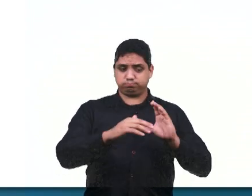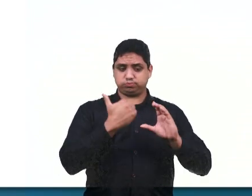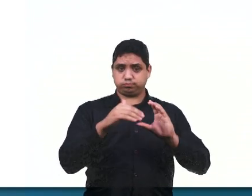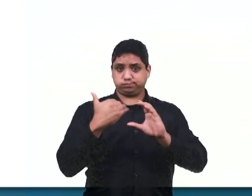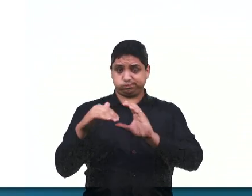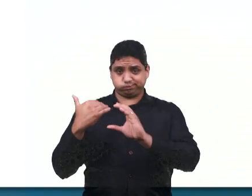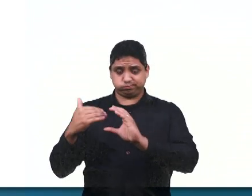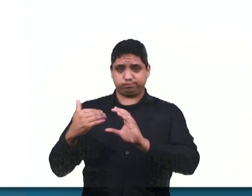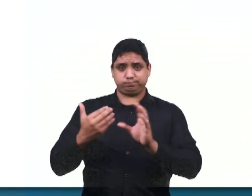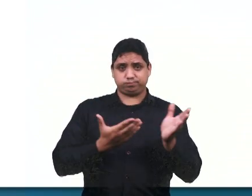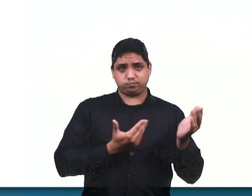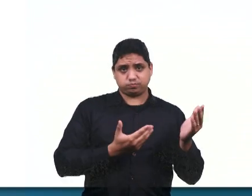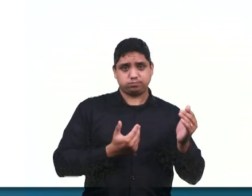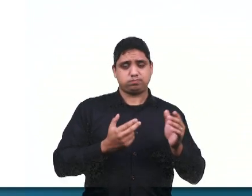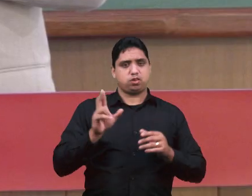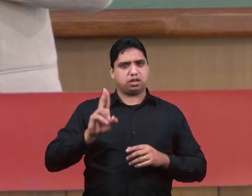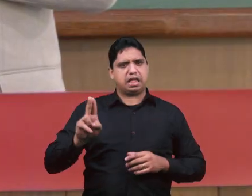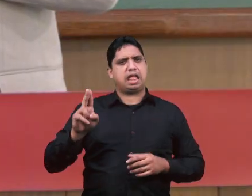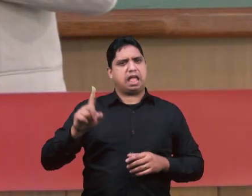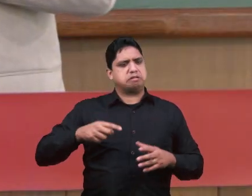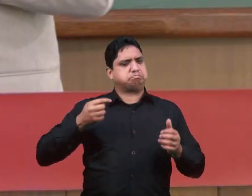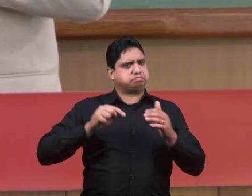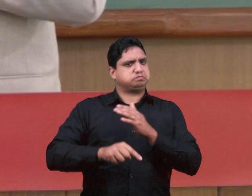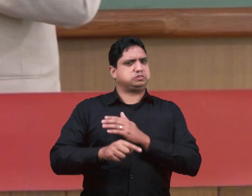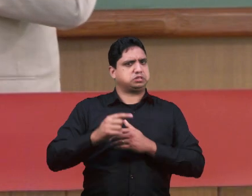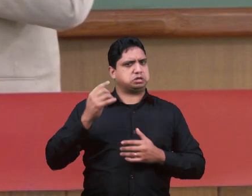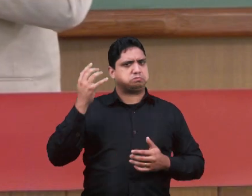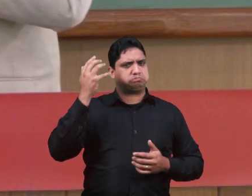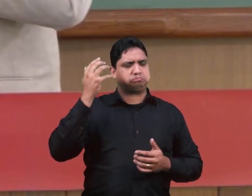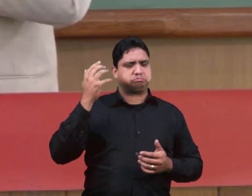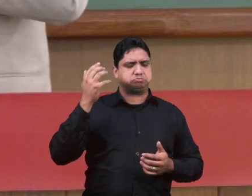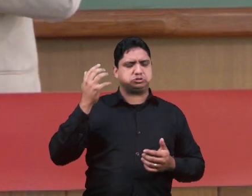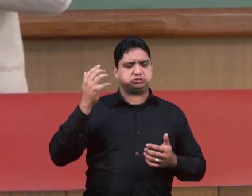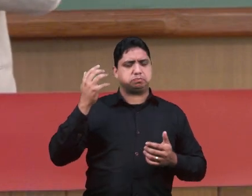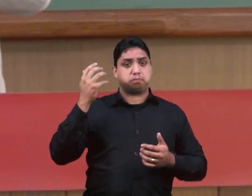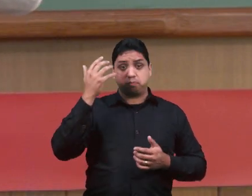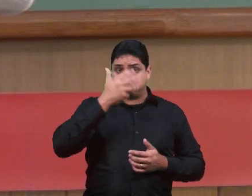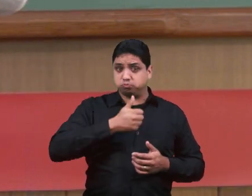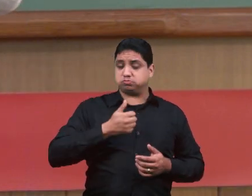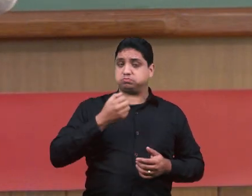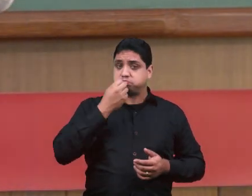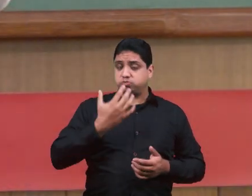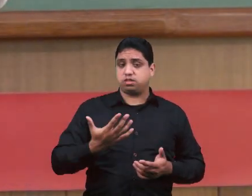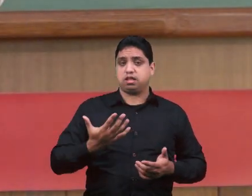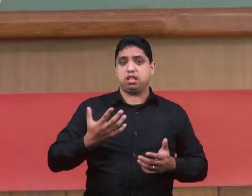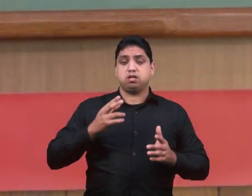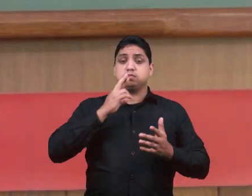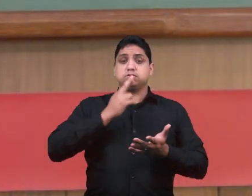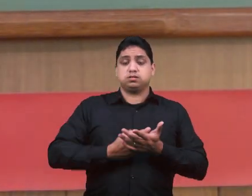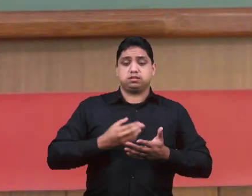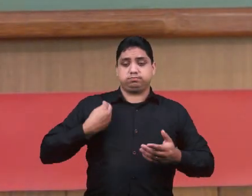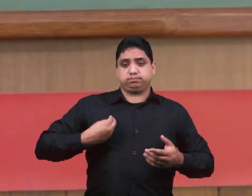par les jeunes universitaires sont d'une profondeur très grande et comme résultat de la participation à l'école biblique